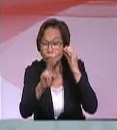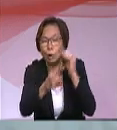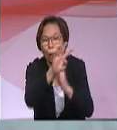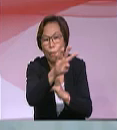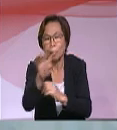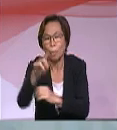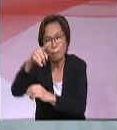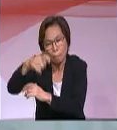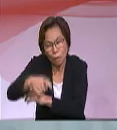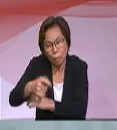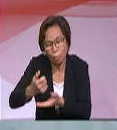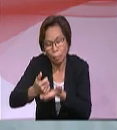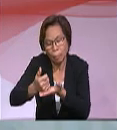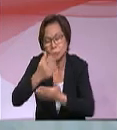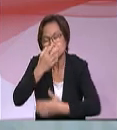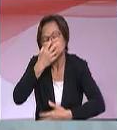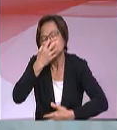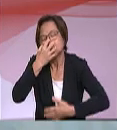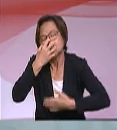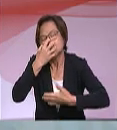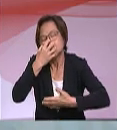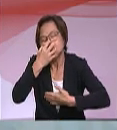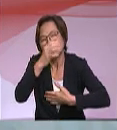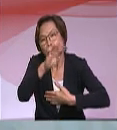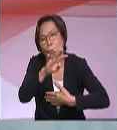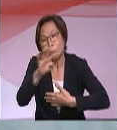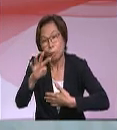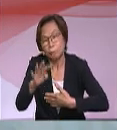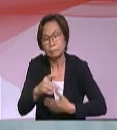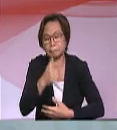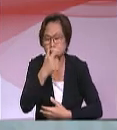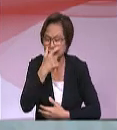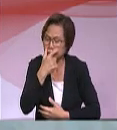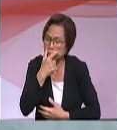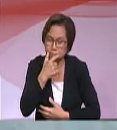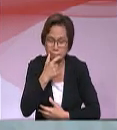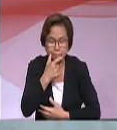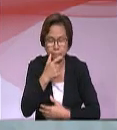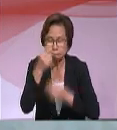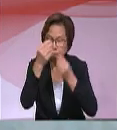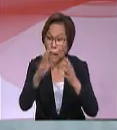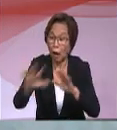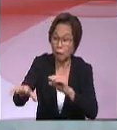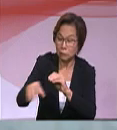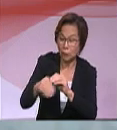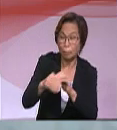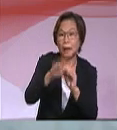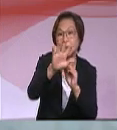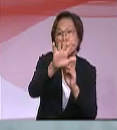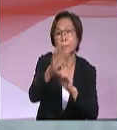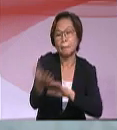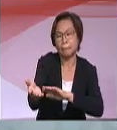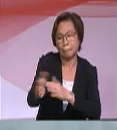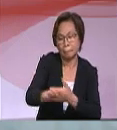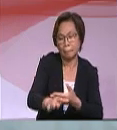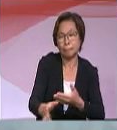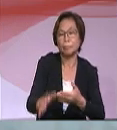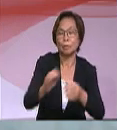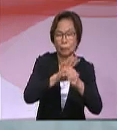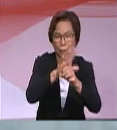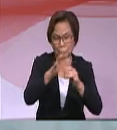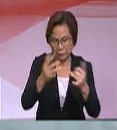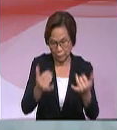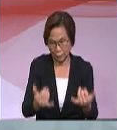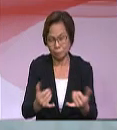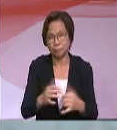kes memerlukan bantuan alat pernafasan. Duka cita dimaklumkan terdapat pertambahan 5 kes kematian COVID-19 pada hari